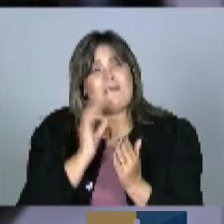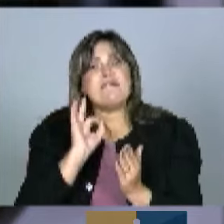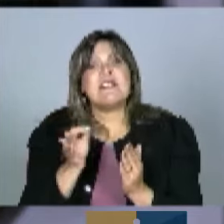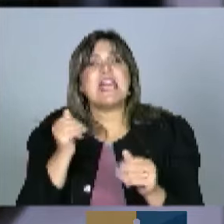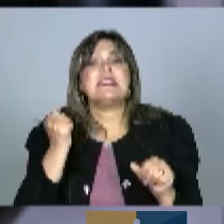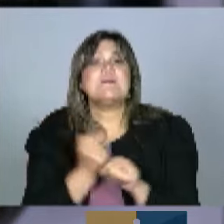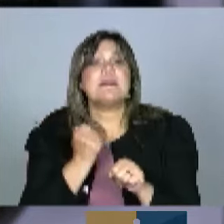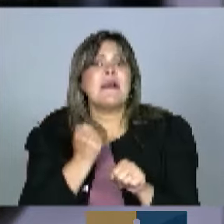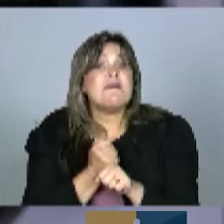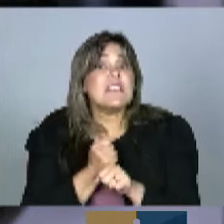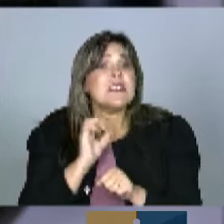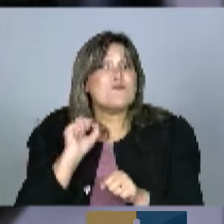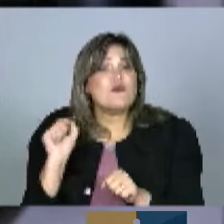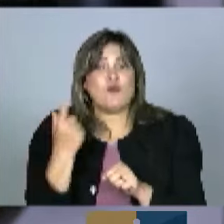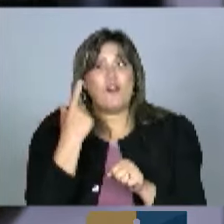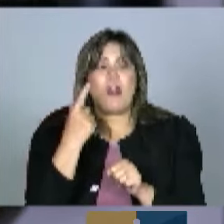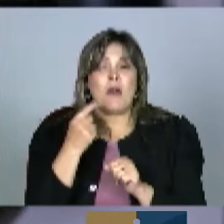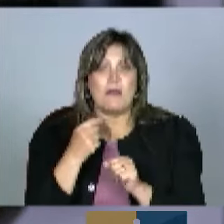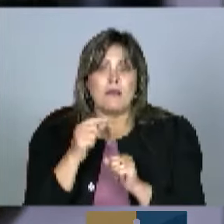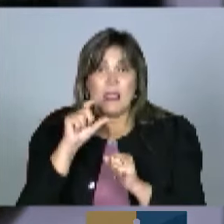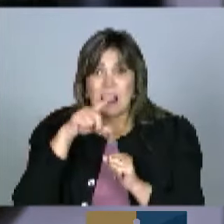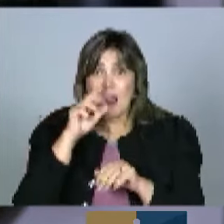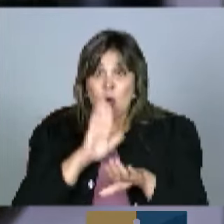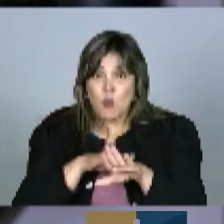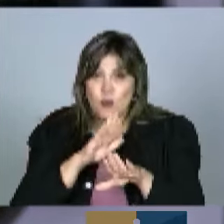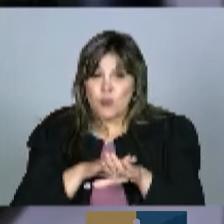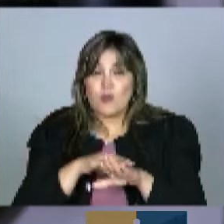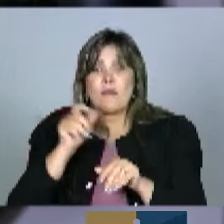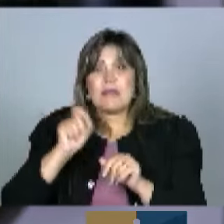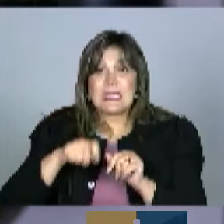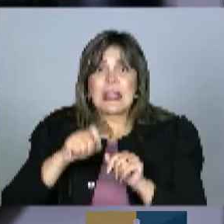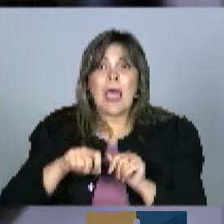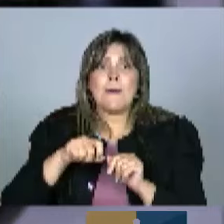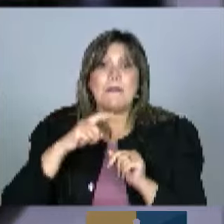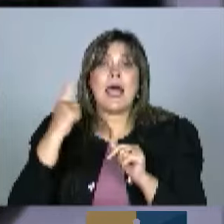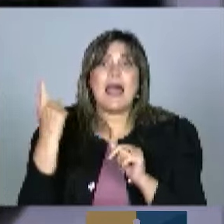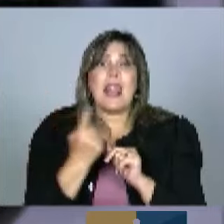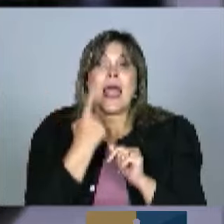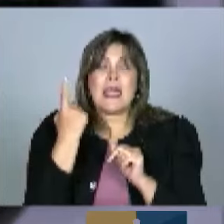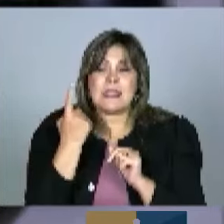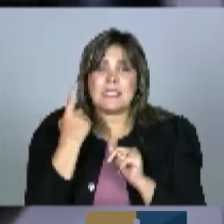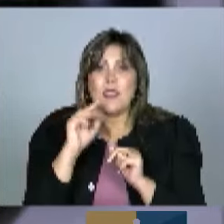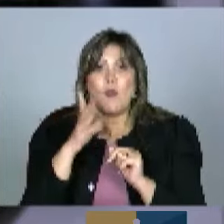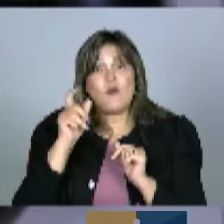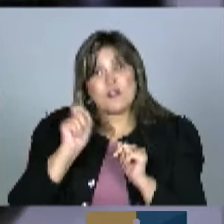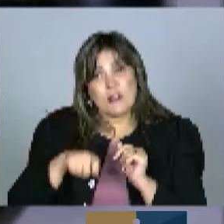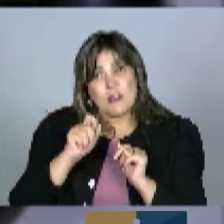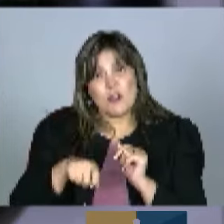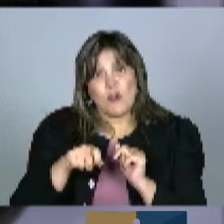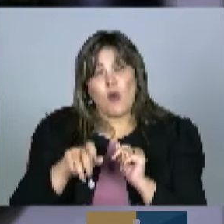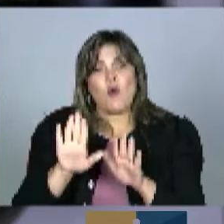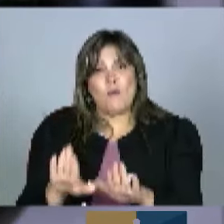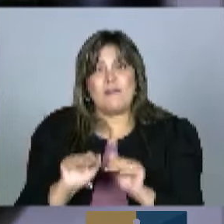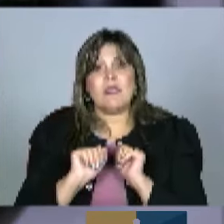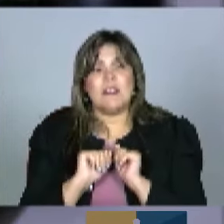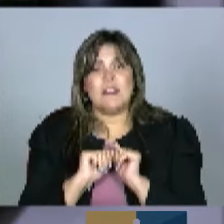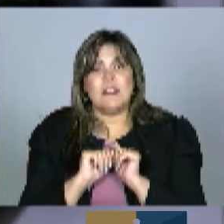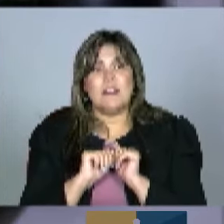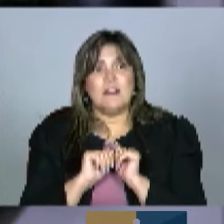اه لو تم نظر الدعوه امام القضاء العادي وصدر حكم هل الحكم